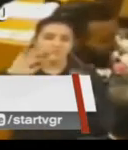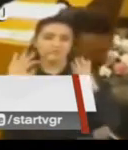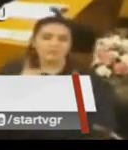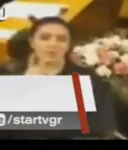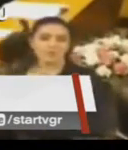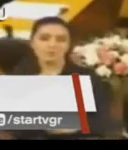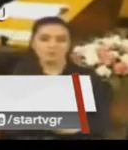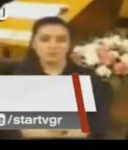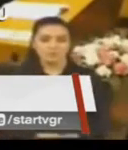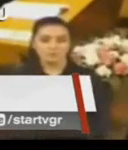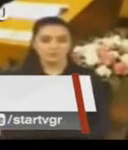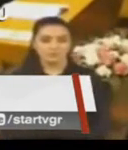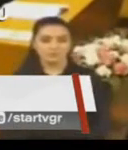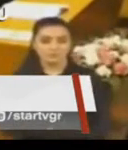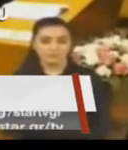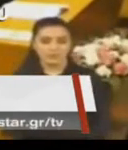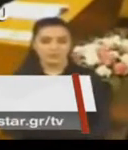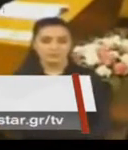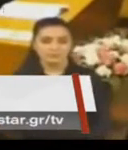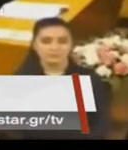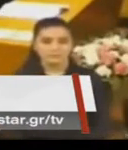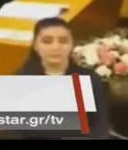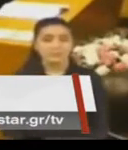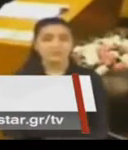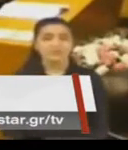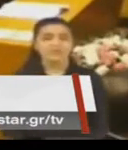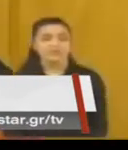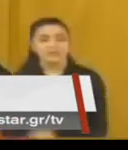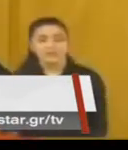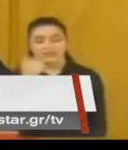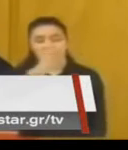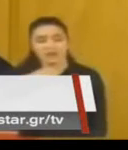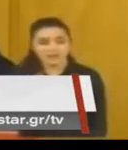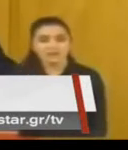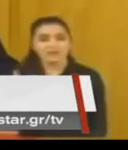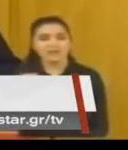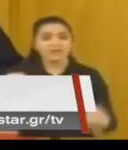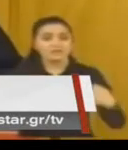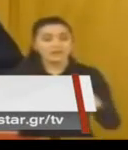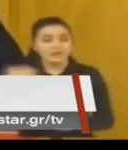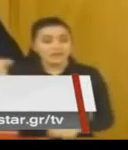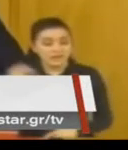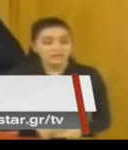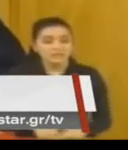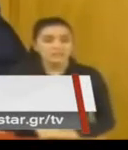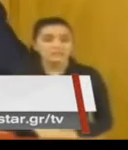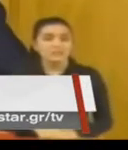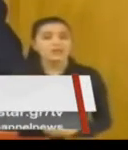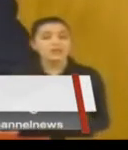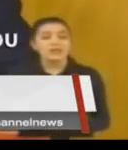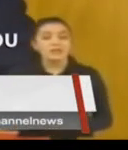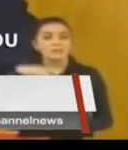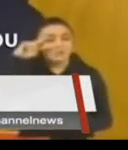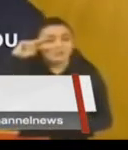Türkiye'ye aba altında sopa göstermeye cüret etmiştir. Kurşun sıktığını dünya alem bilmekte, denizin